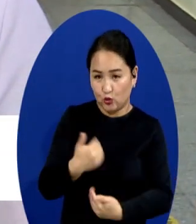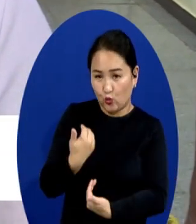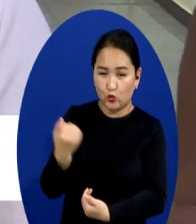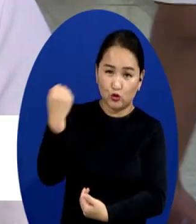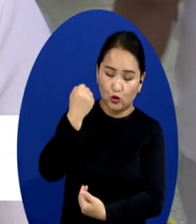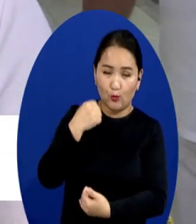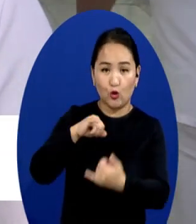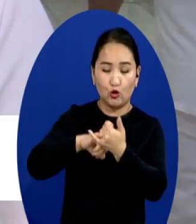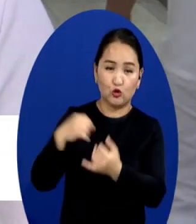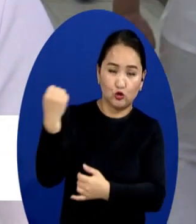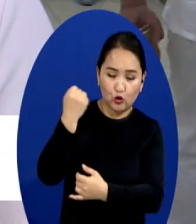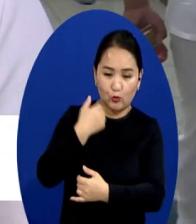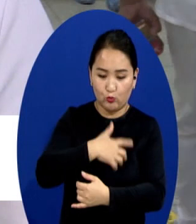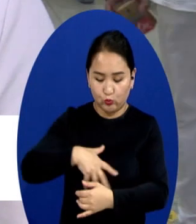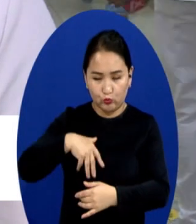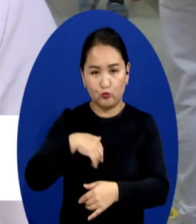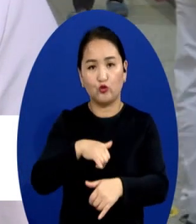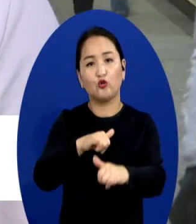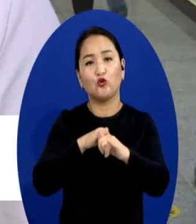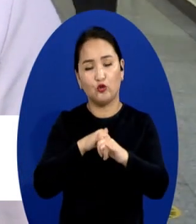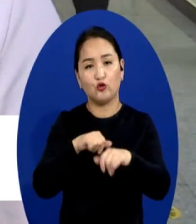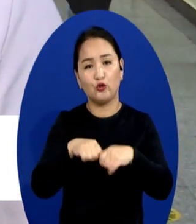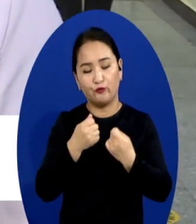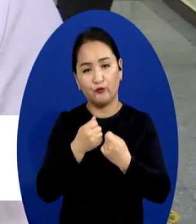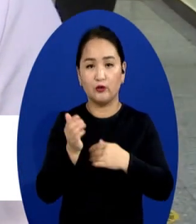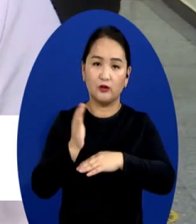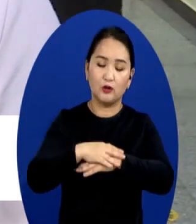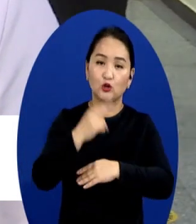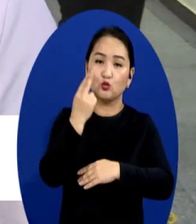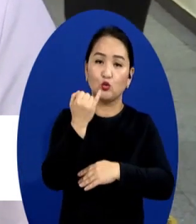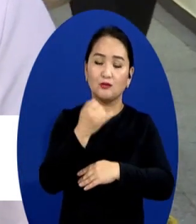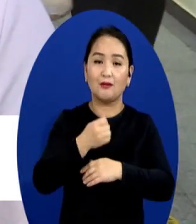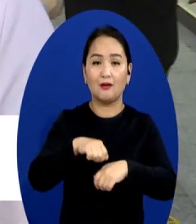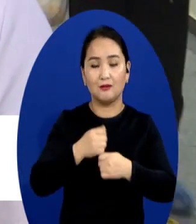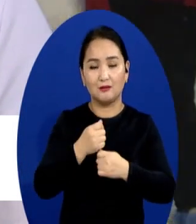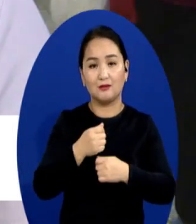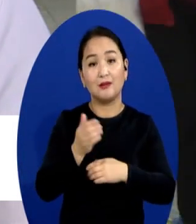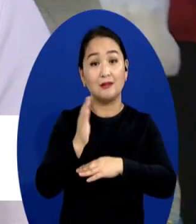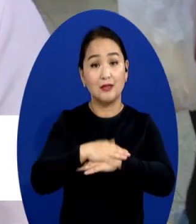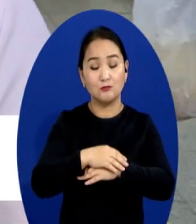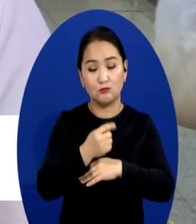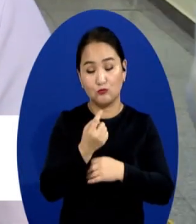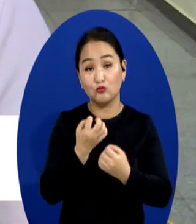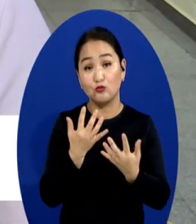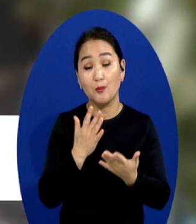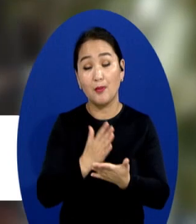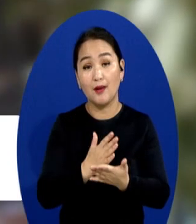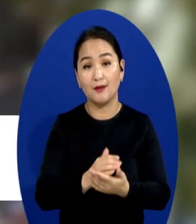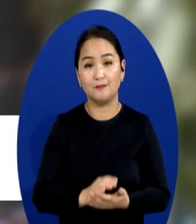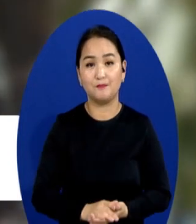дутгалуулаад, дотор битүү гэмтэл аваад тусалдах юм уу? Тиймэрхүү хүнд зэргийн гэмтэлтэй ирээд насорсон тохиолдлууд бол маш их гарч